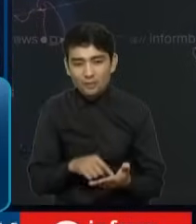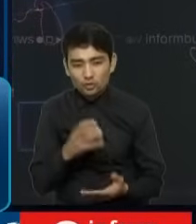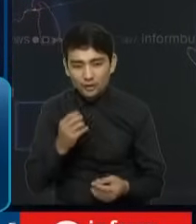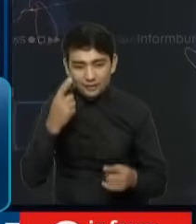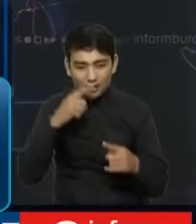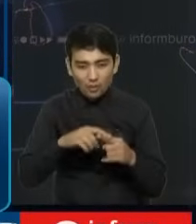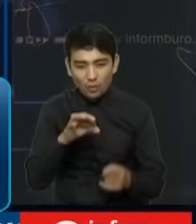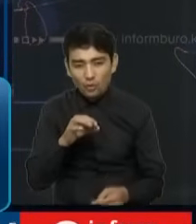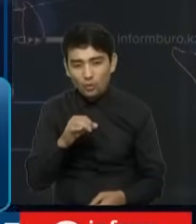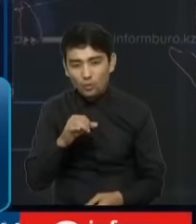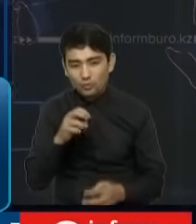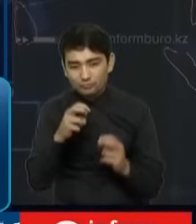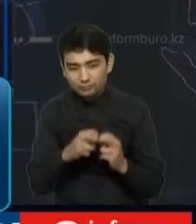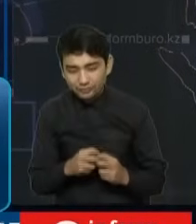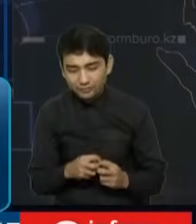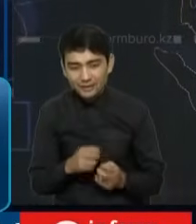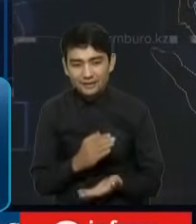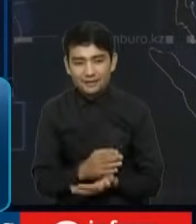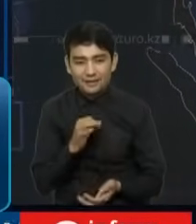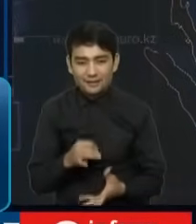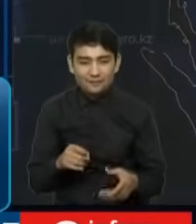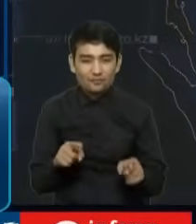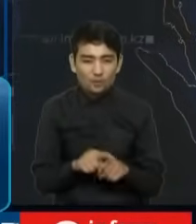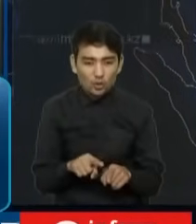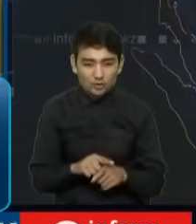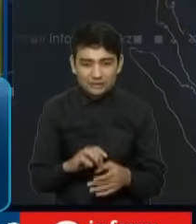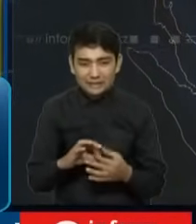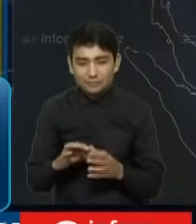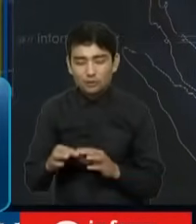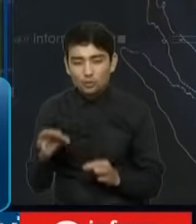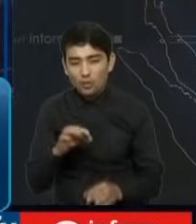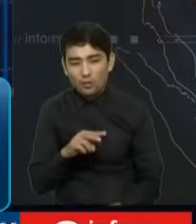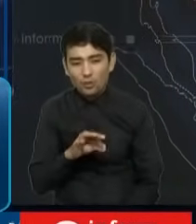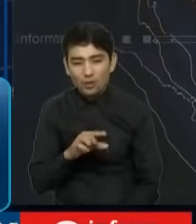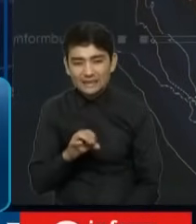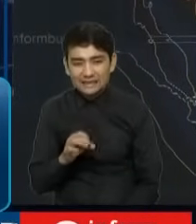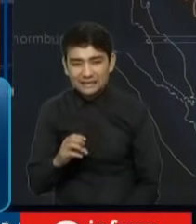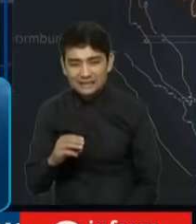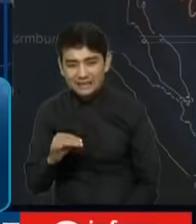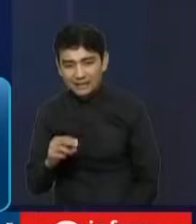технического обслуживания этих воздушных судов. Тоже цепочка логистическая прервалась.